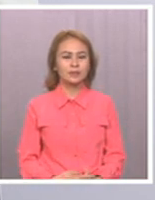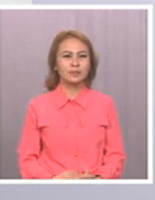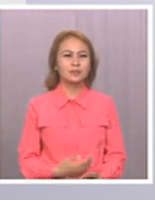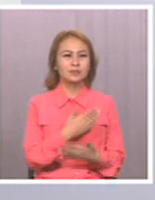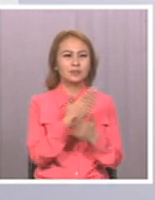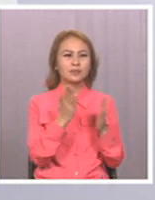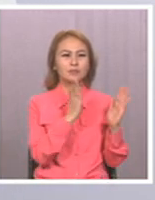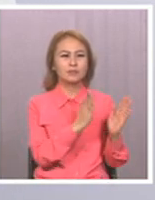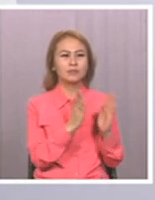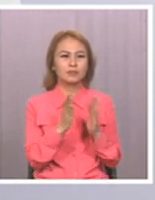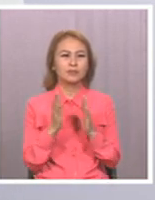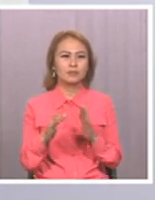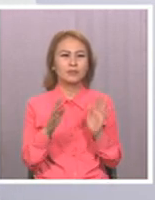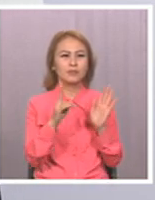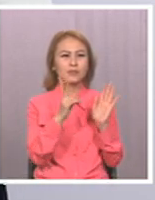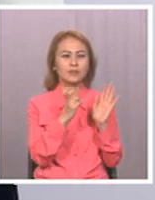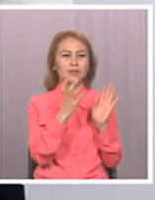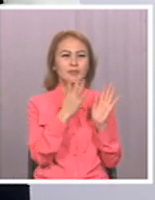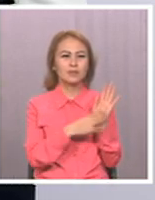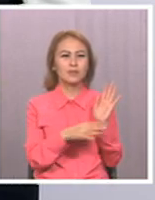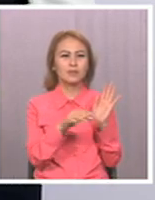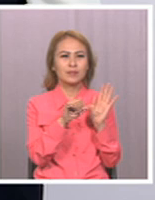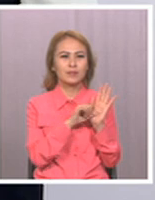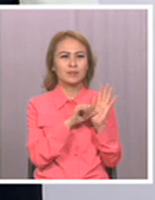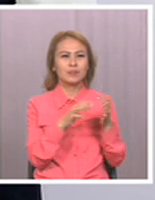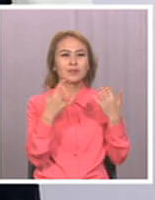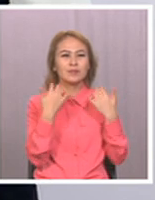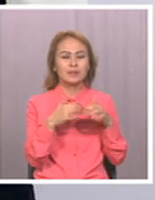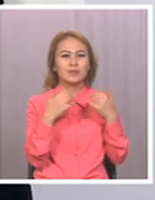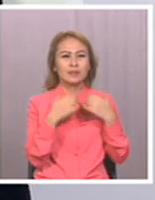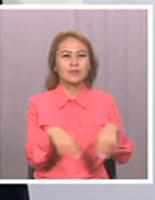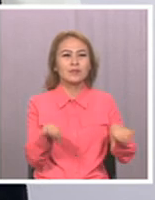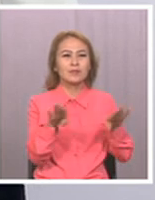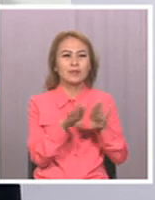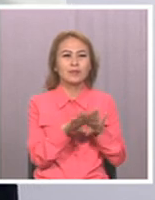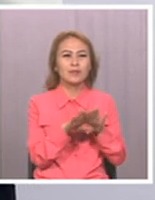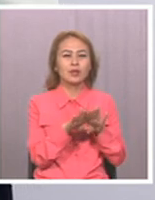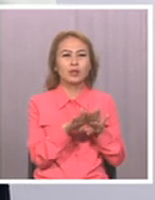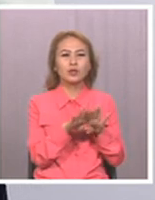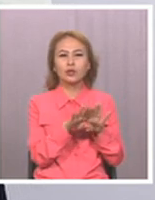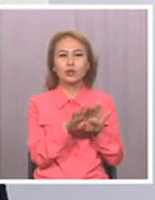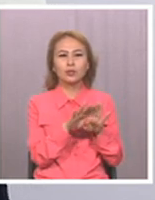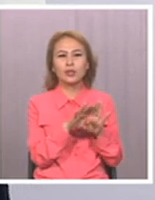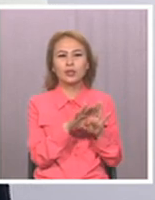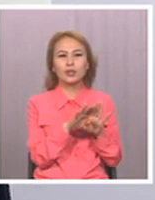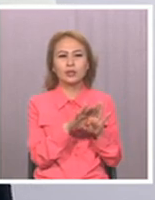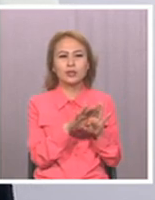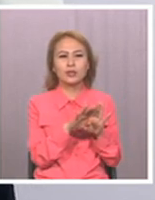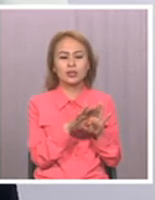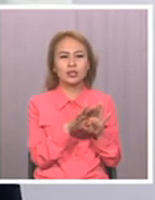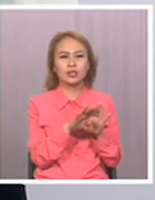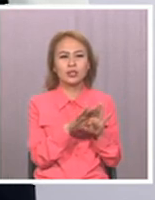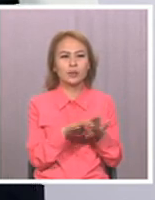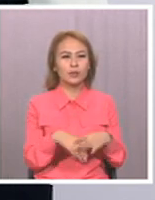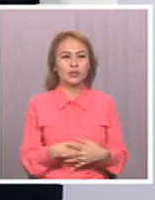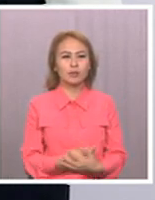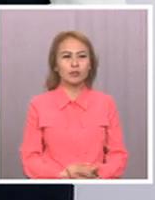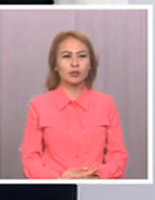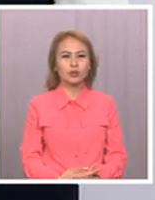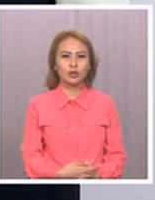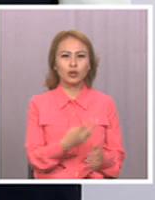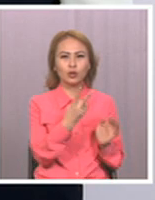қатардағы сандар тақ сан болып тұр, демек қақ ортасында бір сан орналасады. Яғни 290 саны бұл